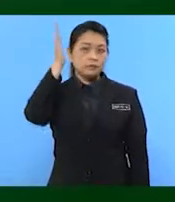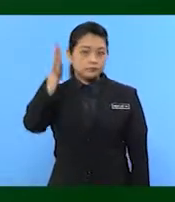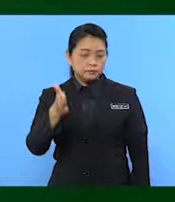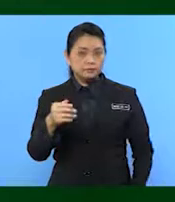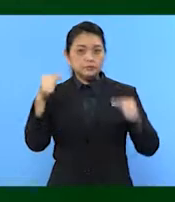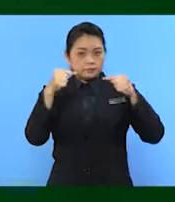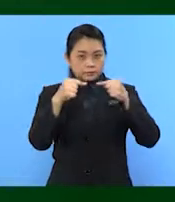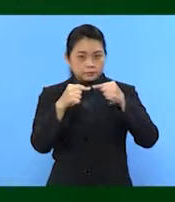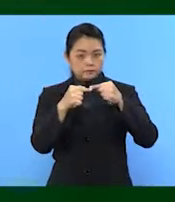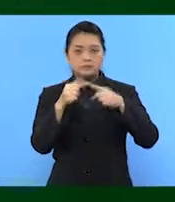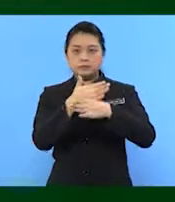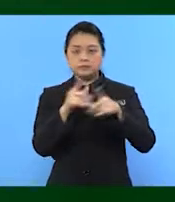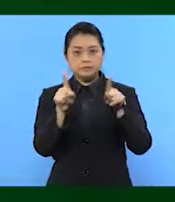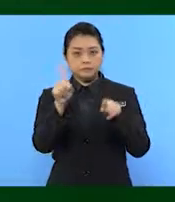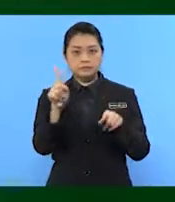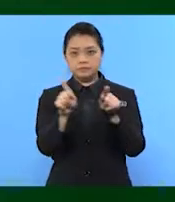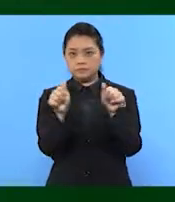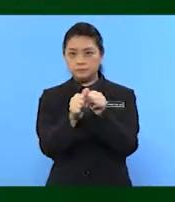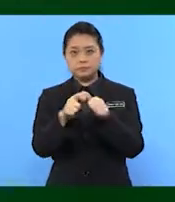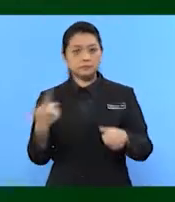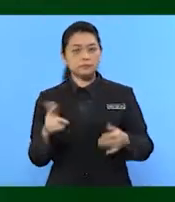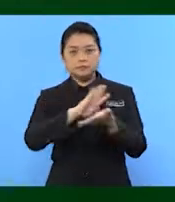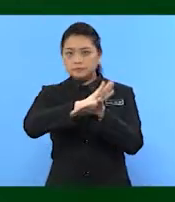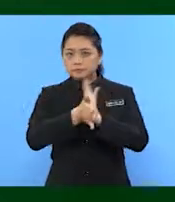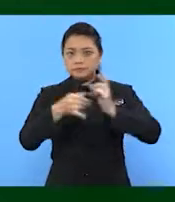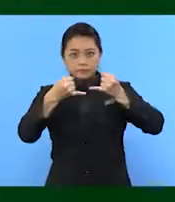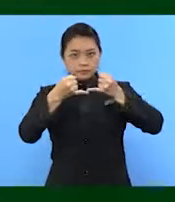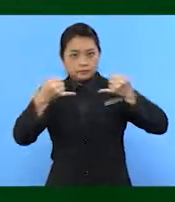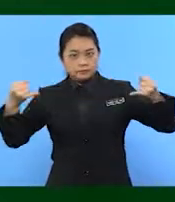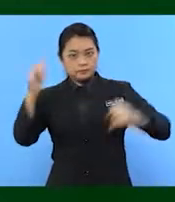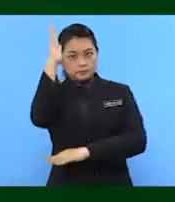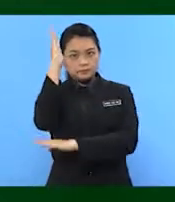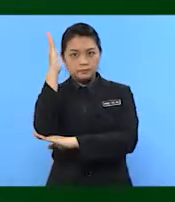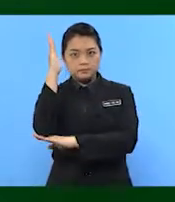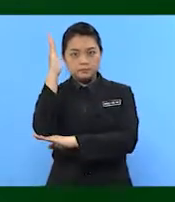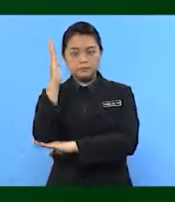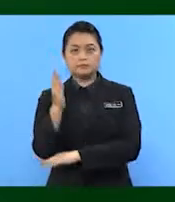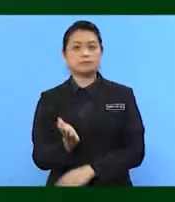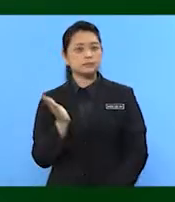bertindih antara satu dengan lain menjadi satu garis lurus mencangcang